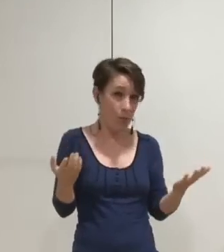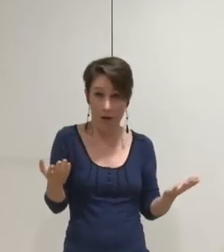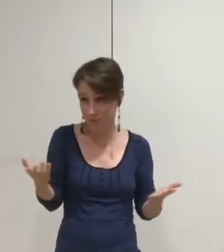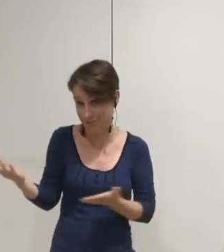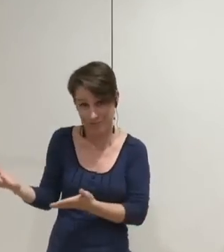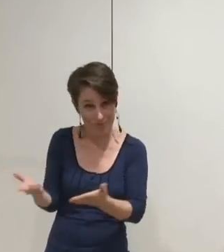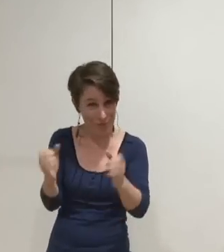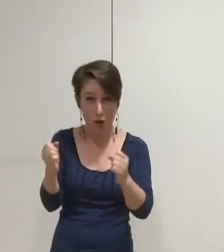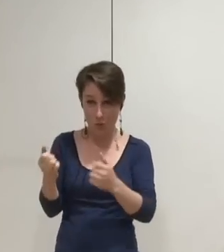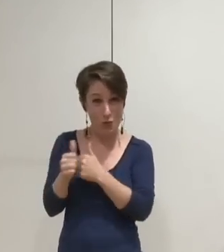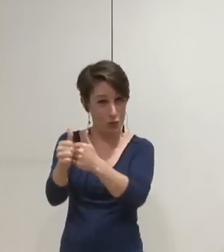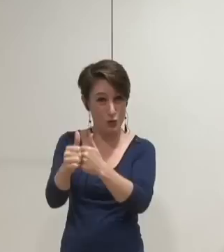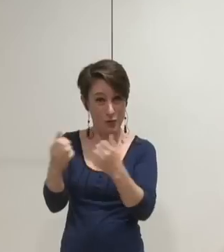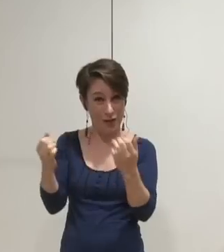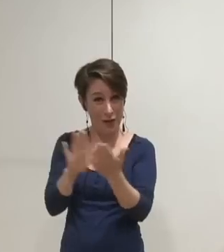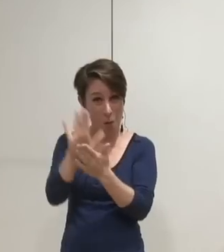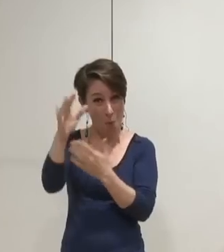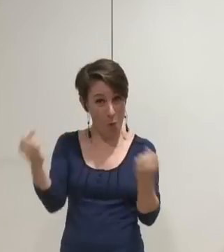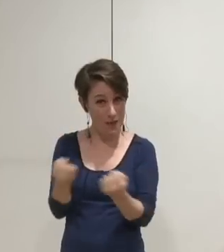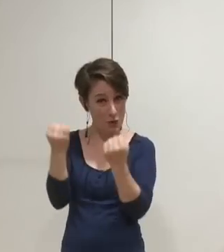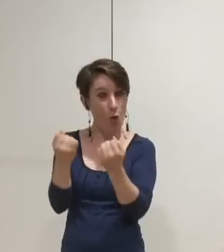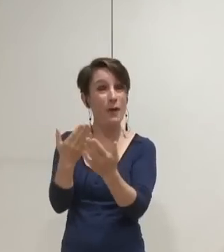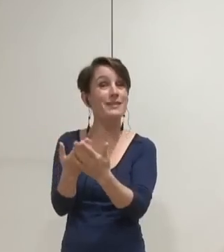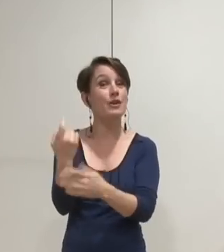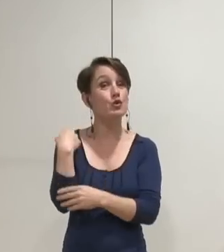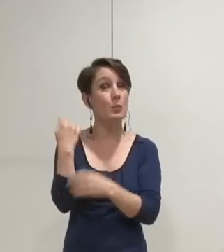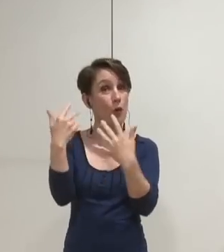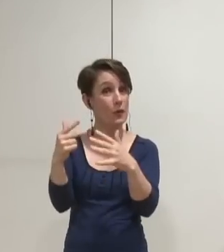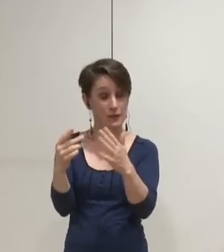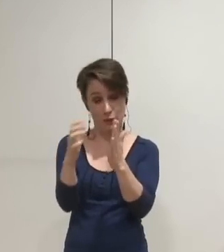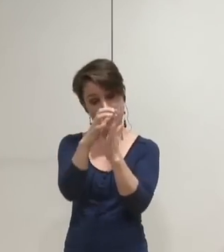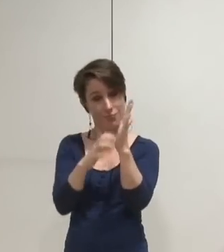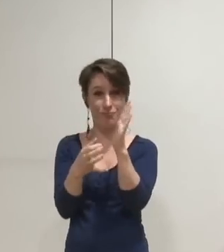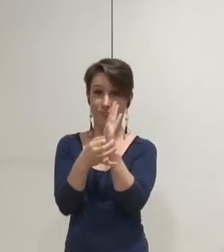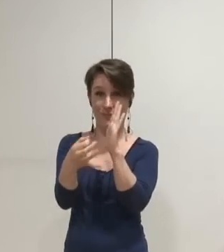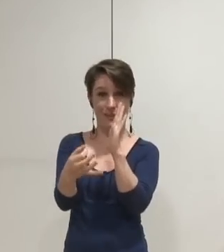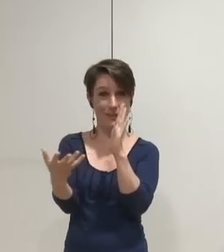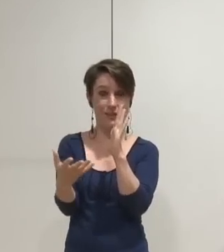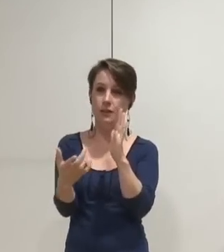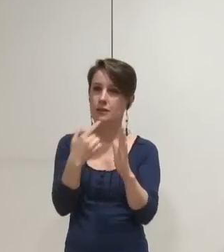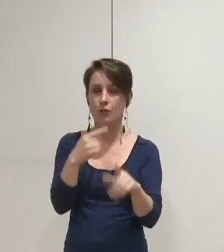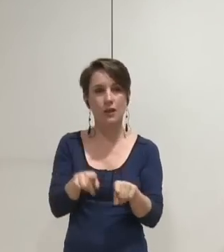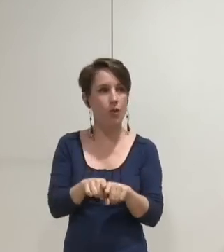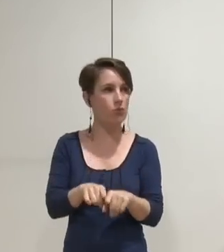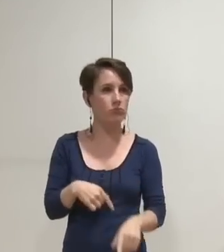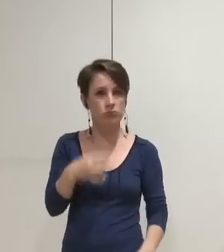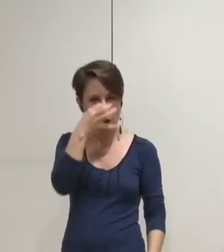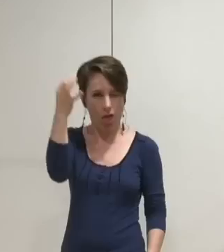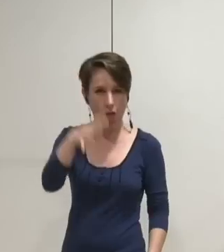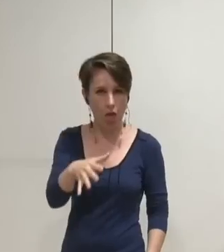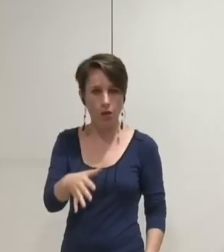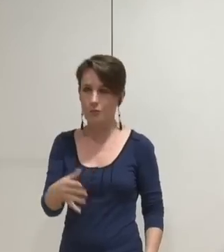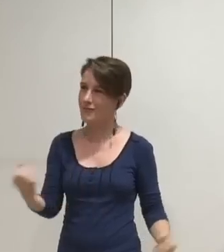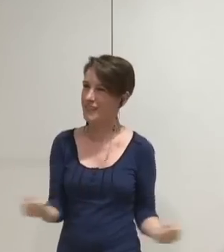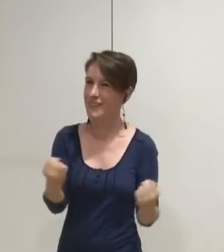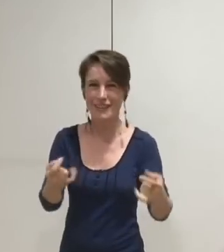campagne c'est l'engagement numéro 18 il était clairement établi donc ce n'est pas un coup qui a été qui est arrivé comme ça